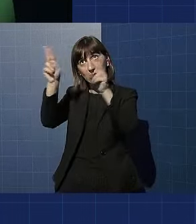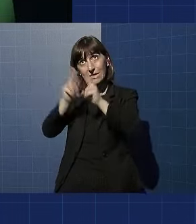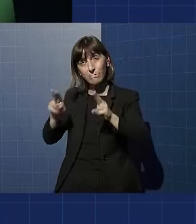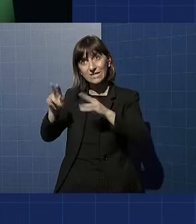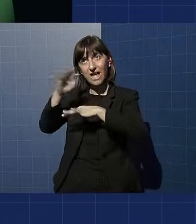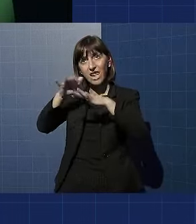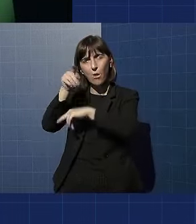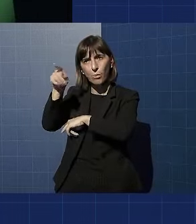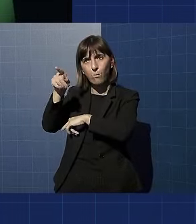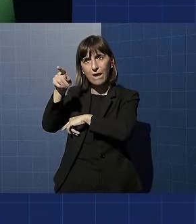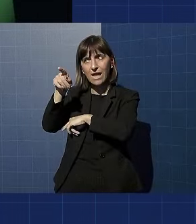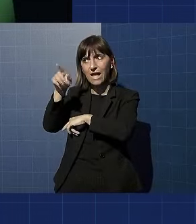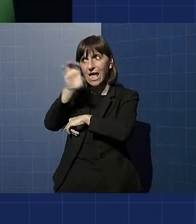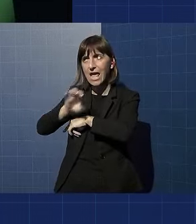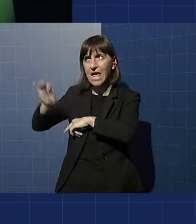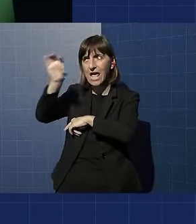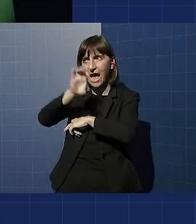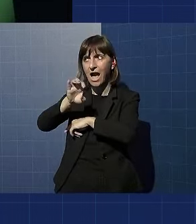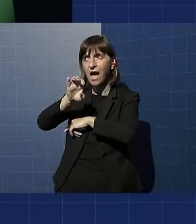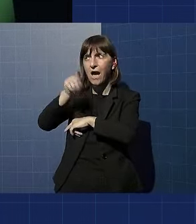qualche domanda, prego.